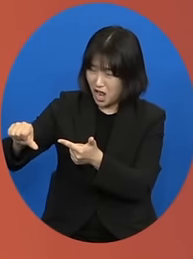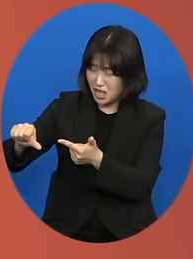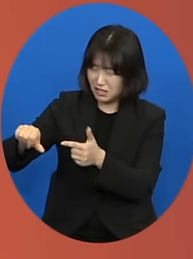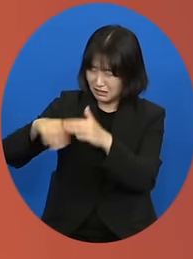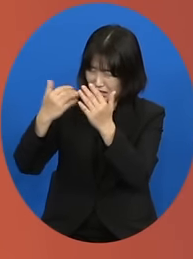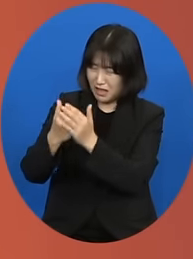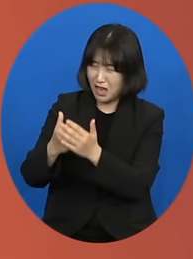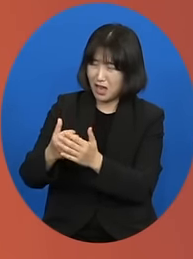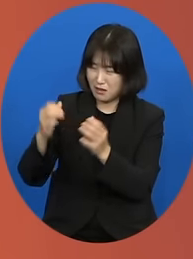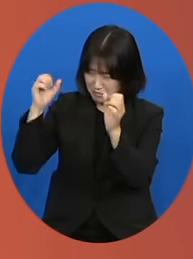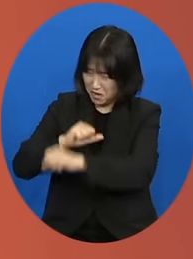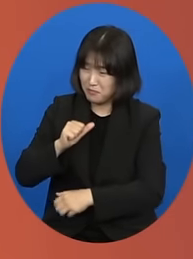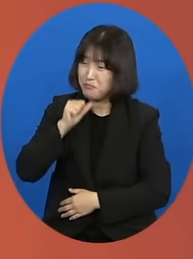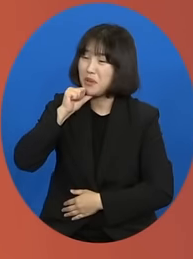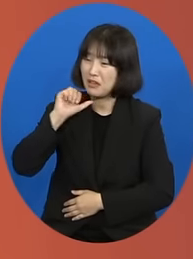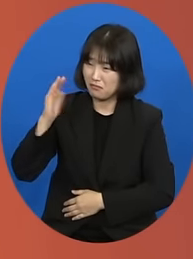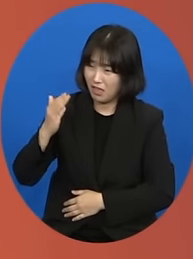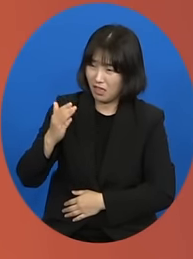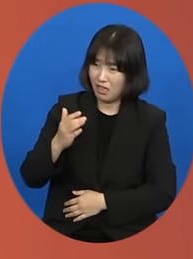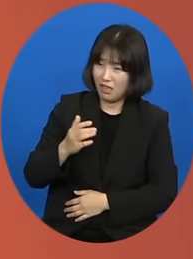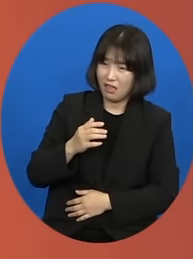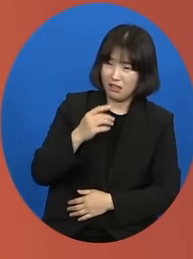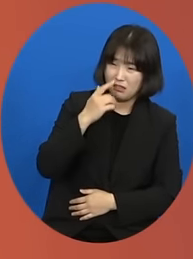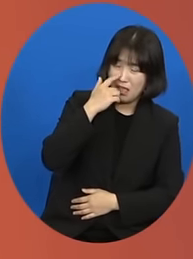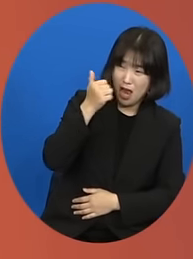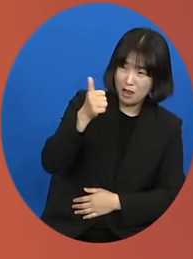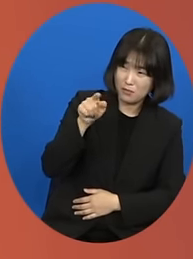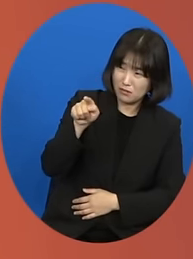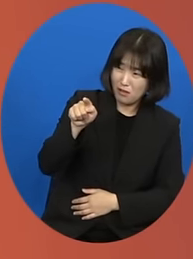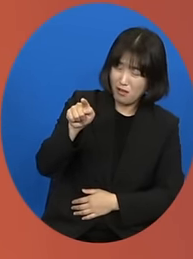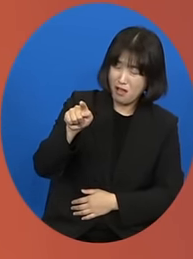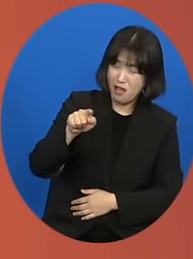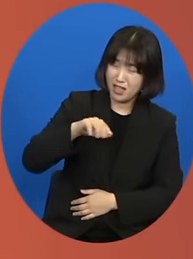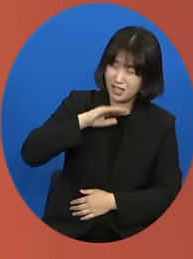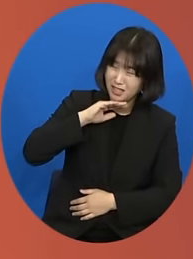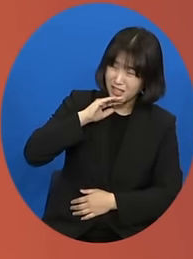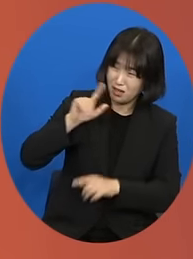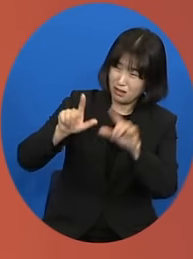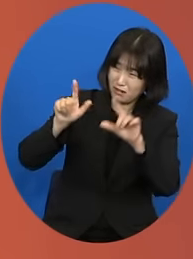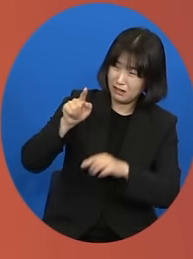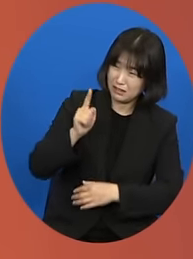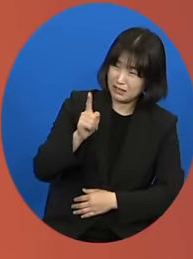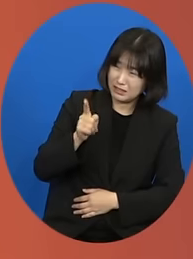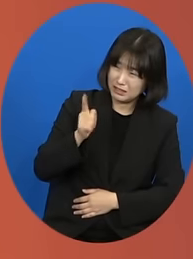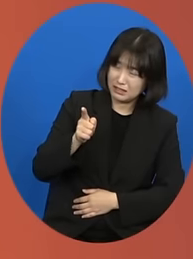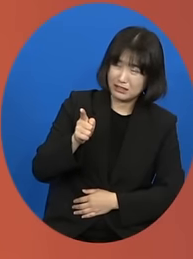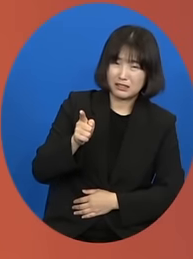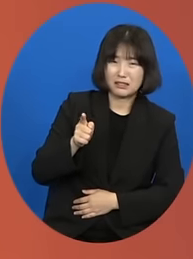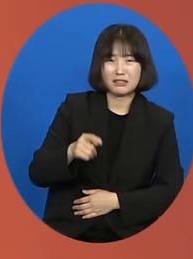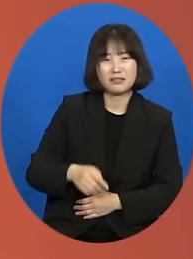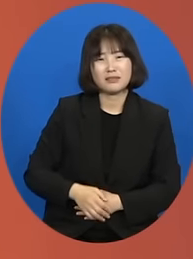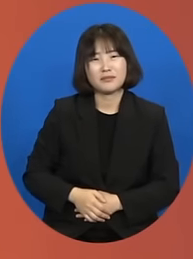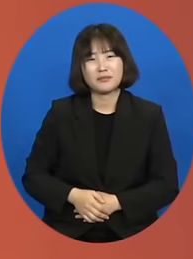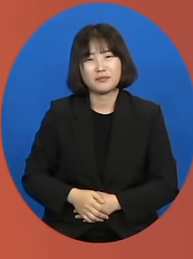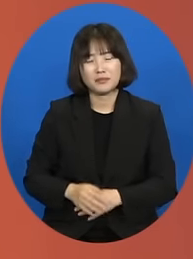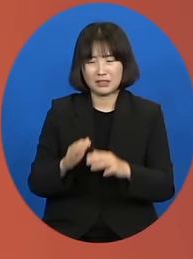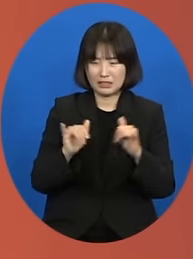그 아버지는 저렇게 동네 나와서 좀 기다리고 있어. 사람들이 뒤에서